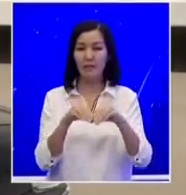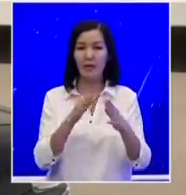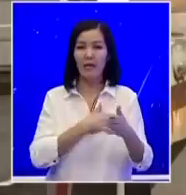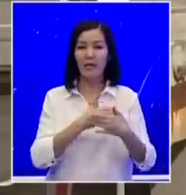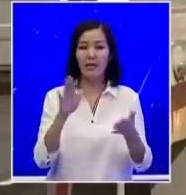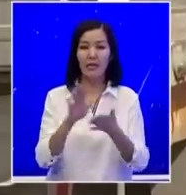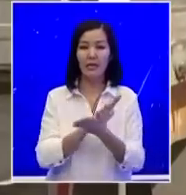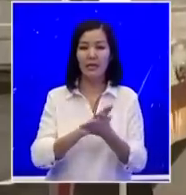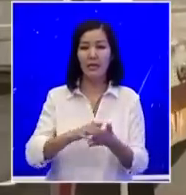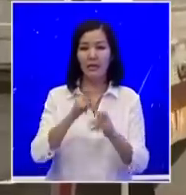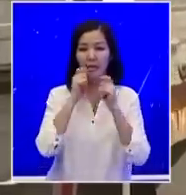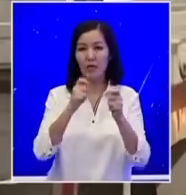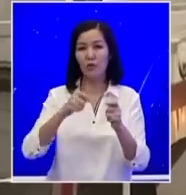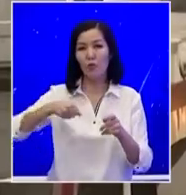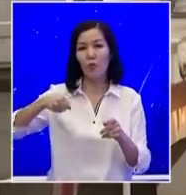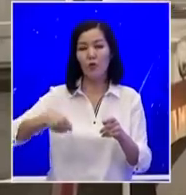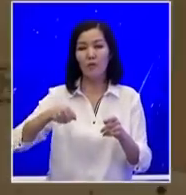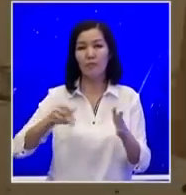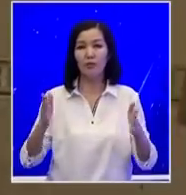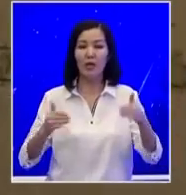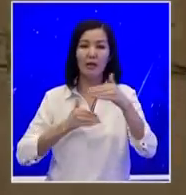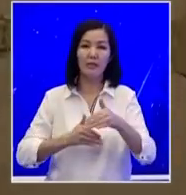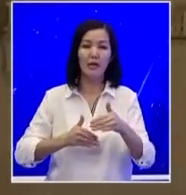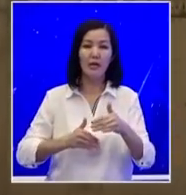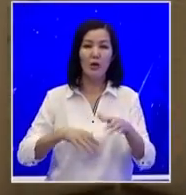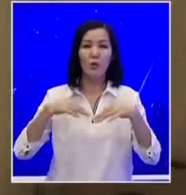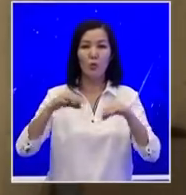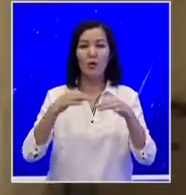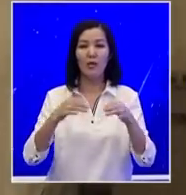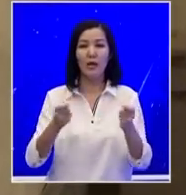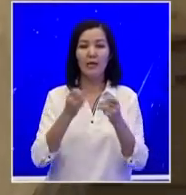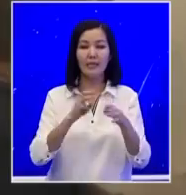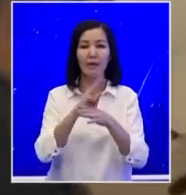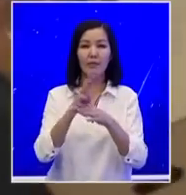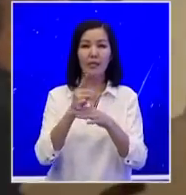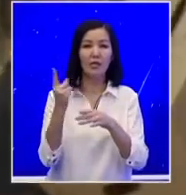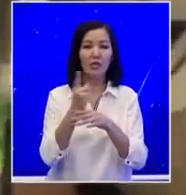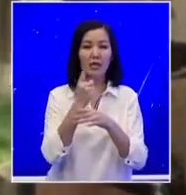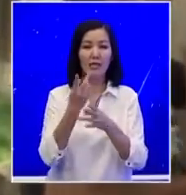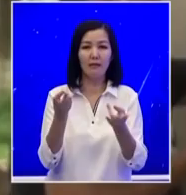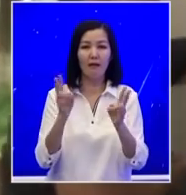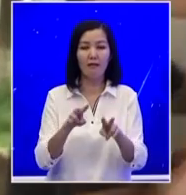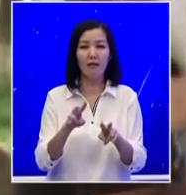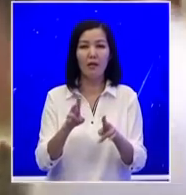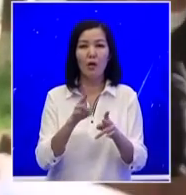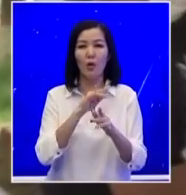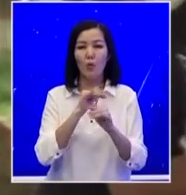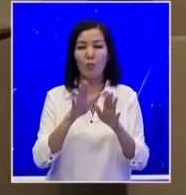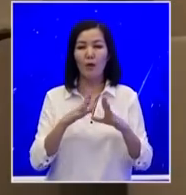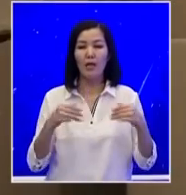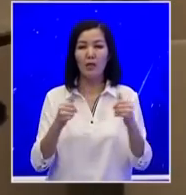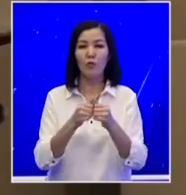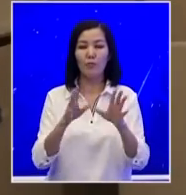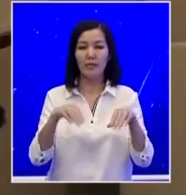тарту толық қорапшаларды қуана-қуана көлікке тиеді. Ауылдағы азғамтылған және жалғыз басты, сондай-ақ көп балалы